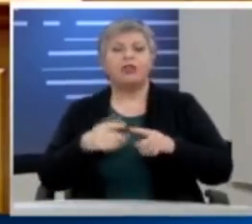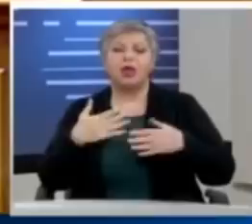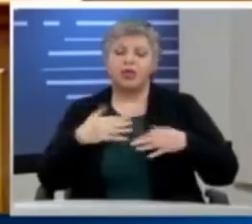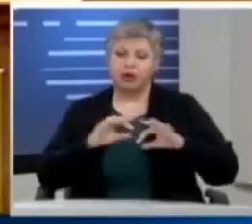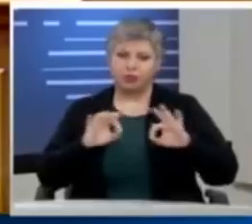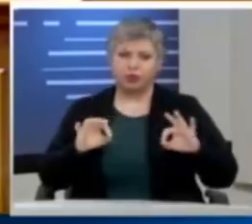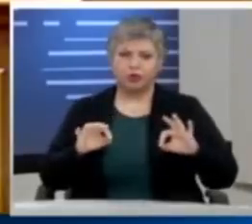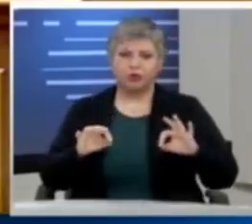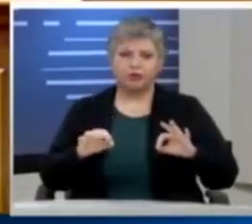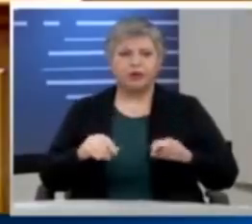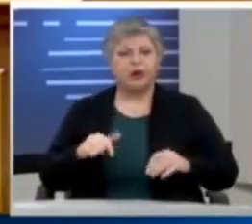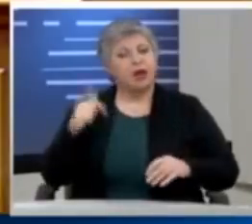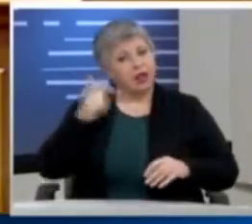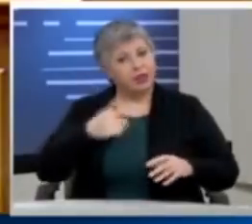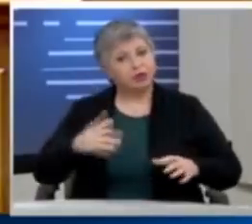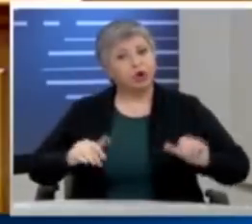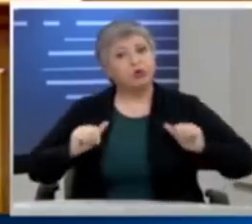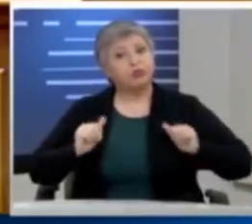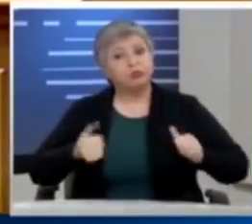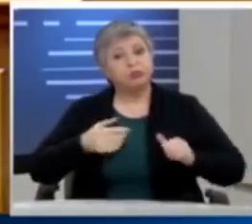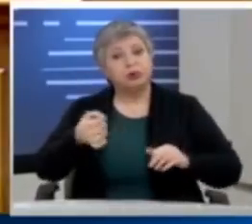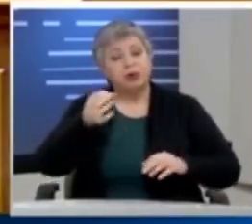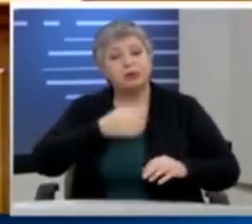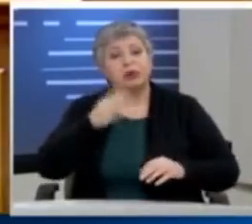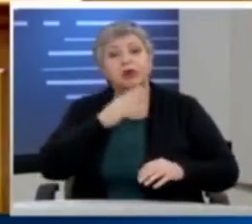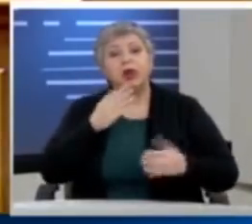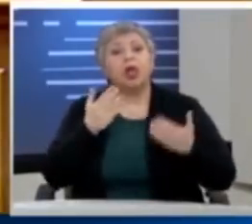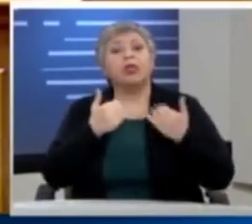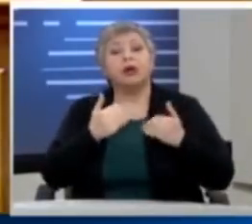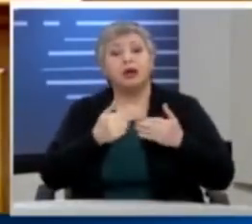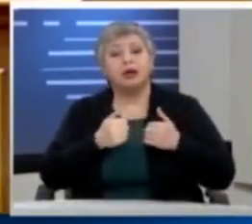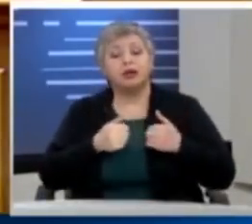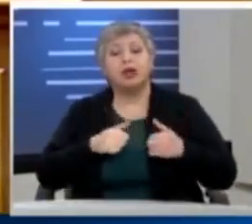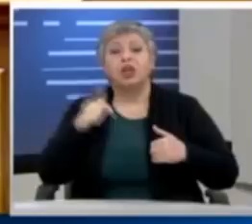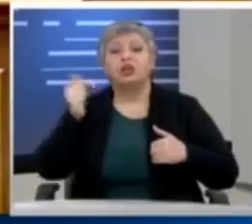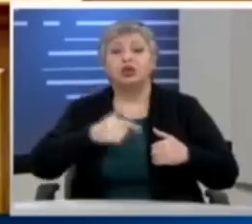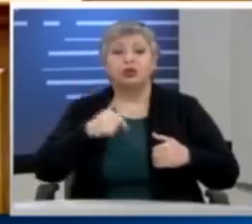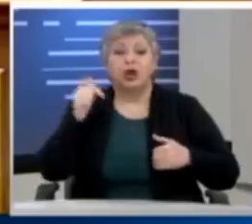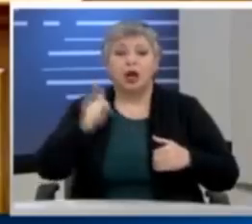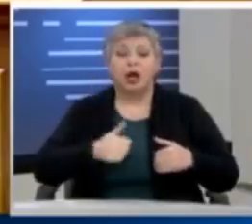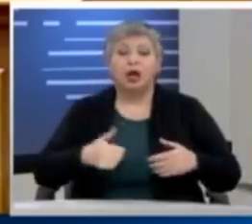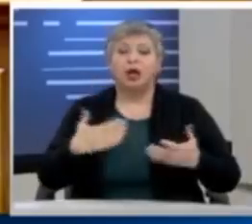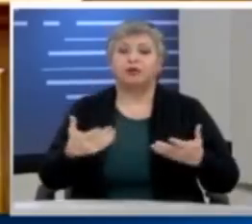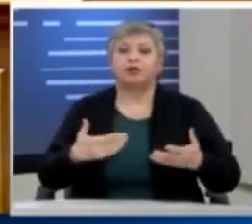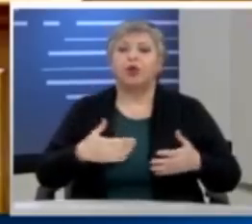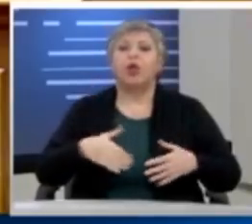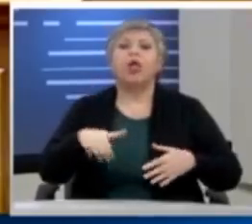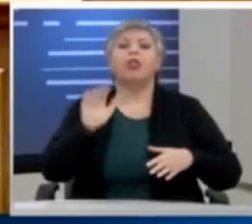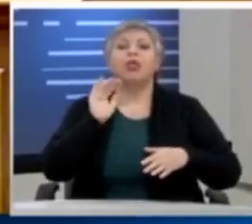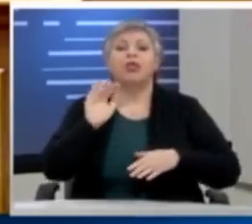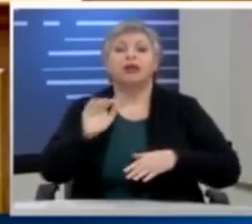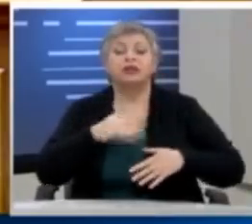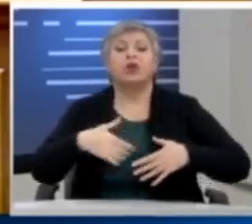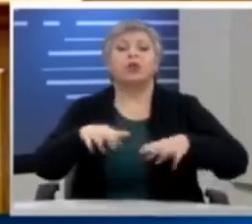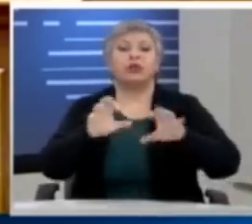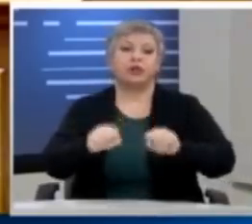το θράσος να μας λέτε πως η συμφωνία σας βάζει και τέλος στον εθνικισμό και τέλος στον αλυτρωτισμό. Κυρίες και